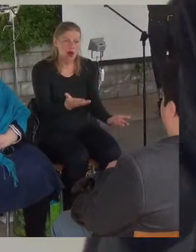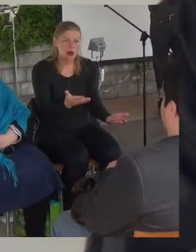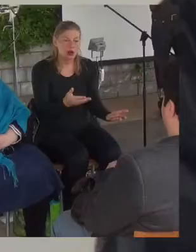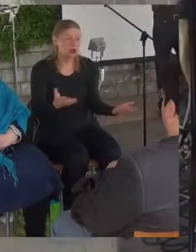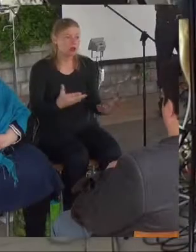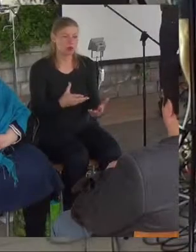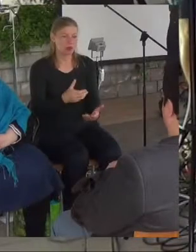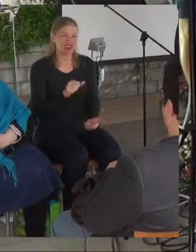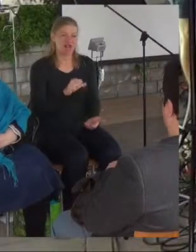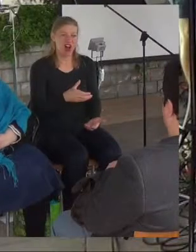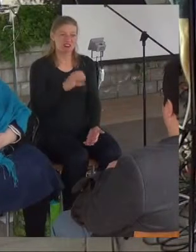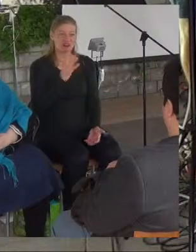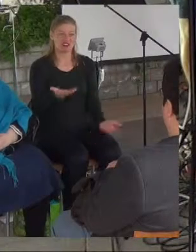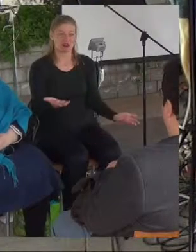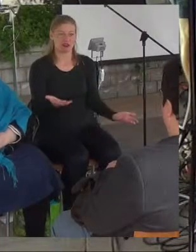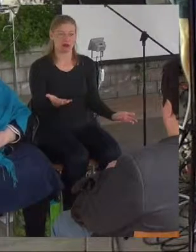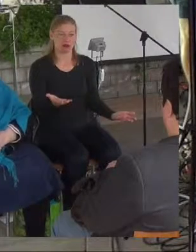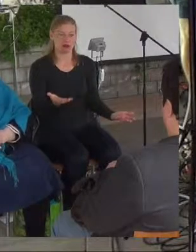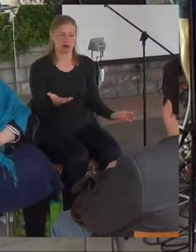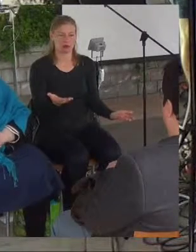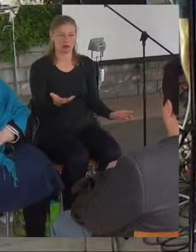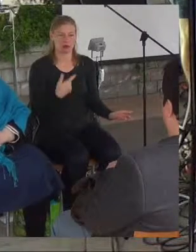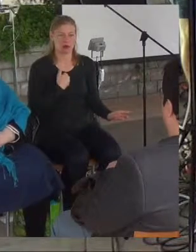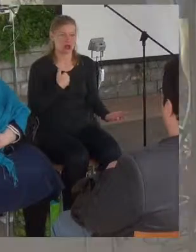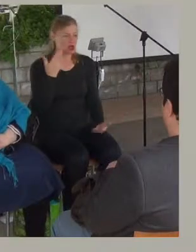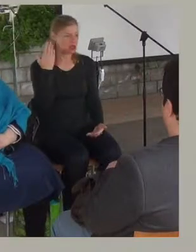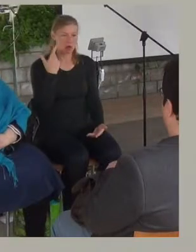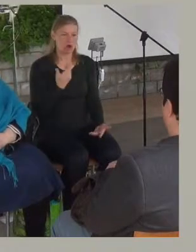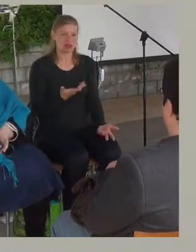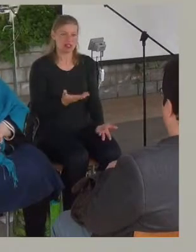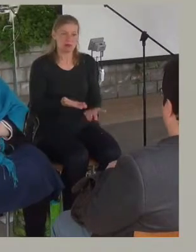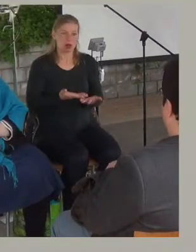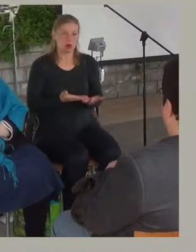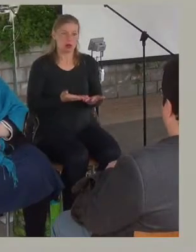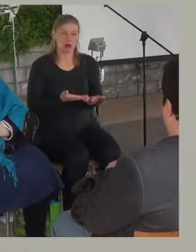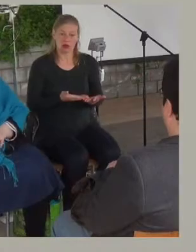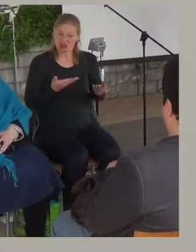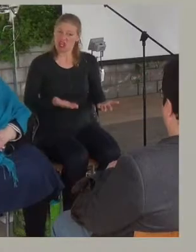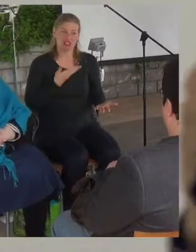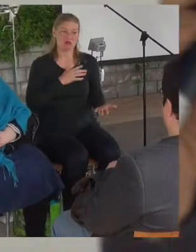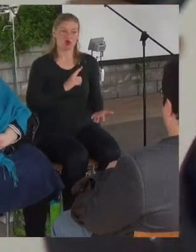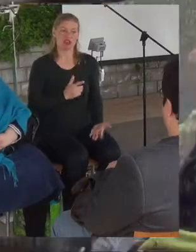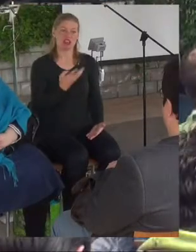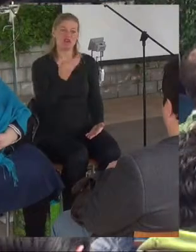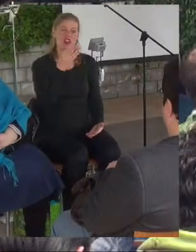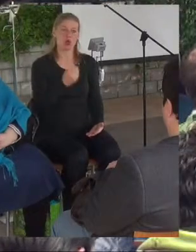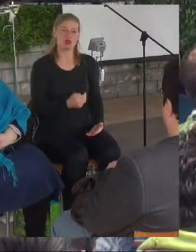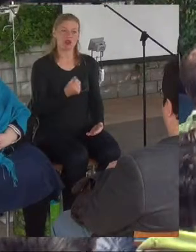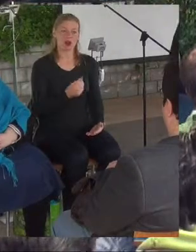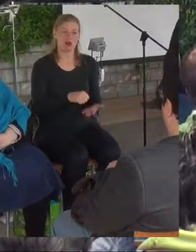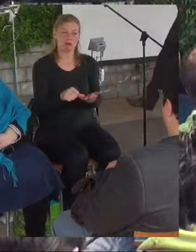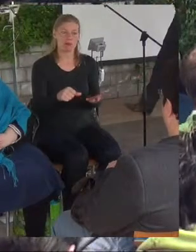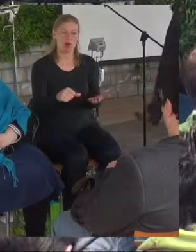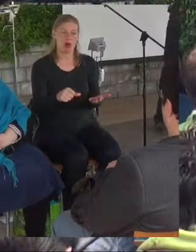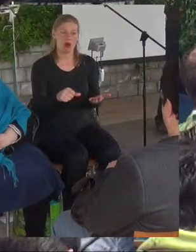über Wasser und so weiter? Und da bin ich auch nicht gewillt, dann die 400 Franken für mich alleine zu bezahlen, wovon